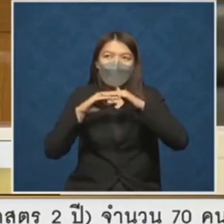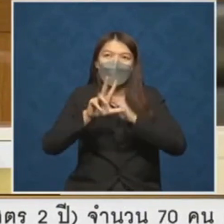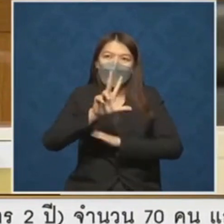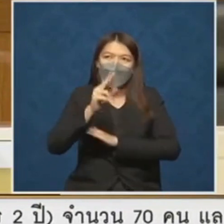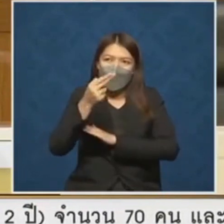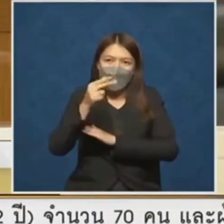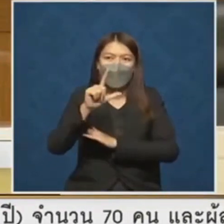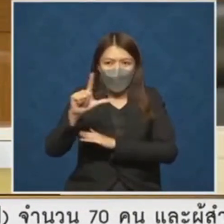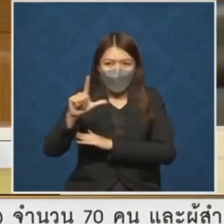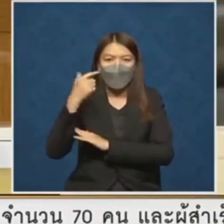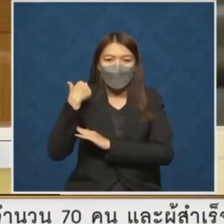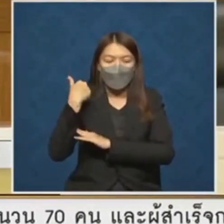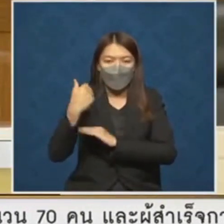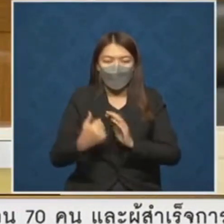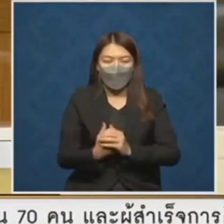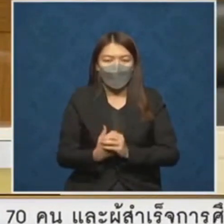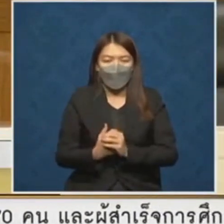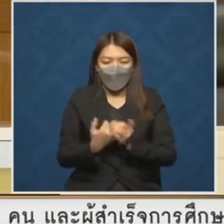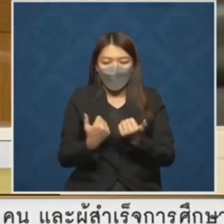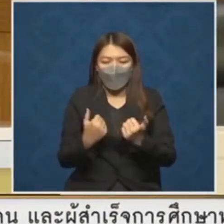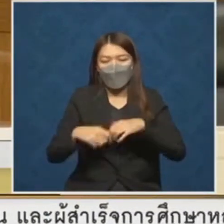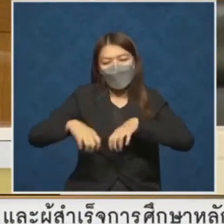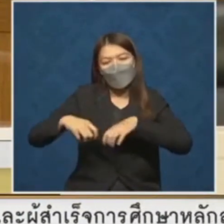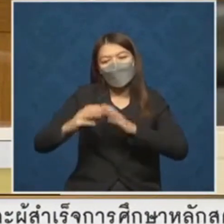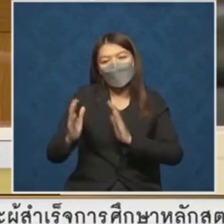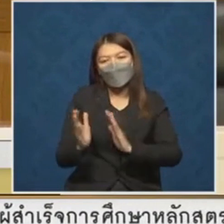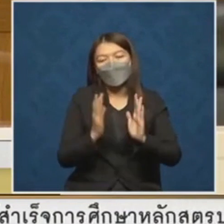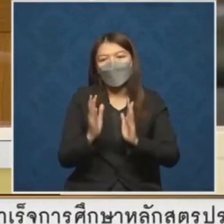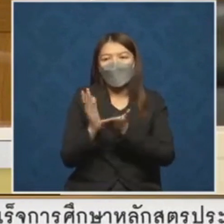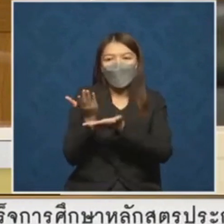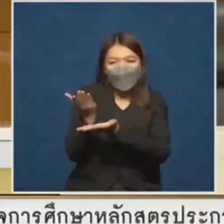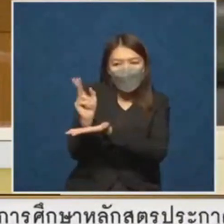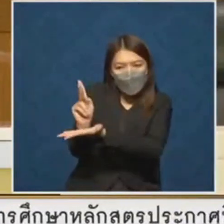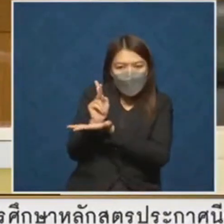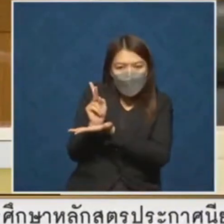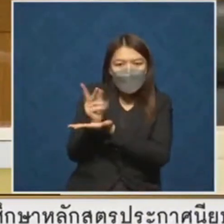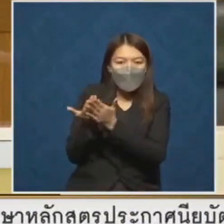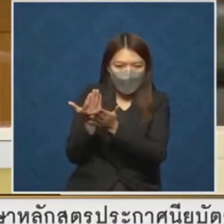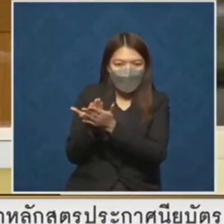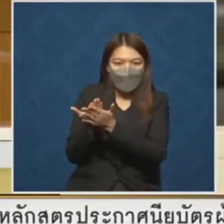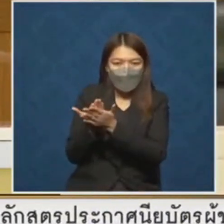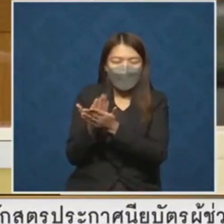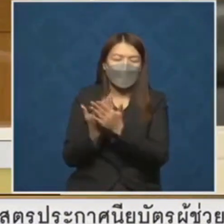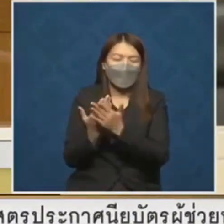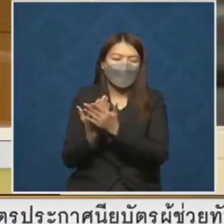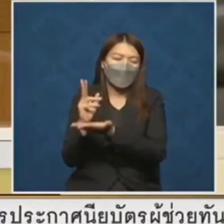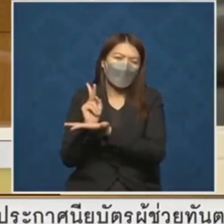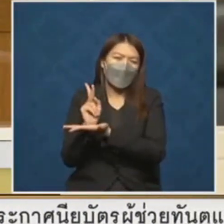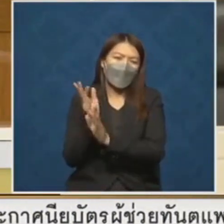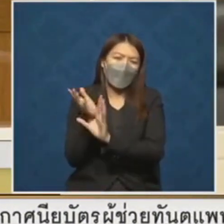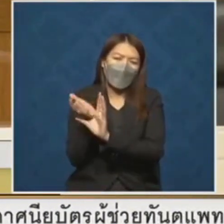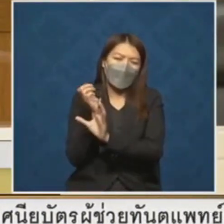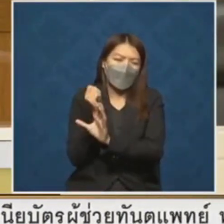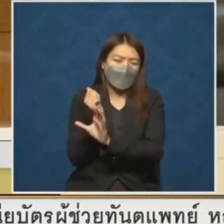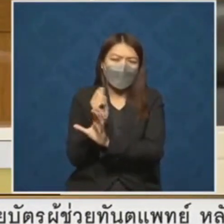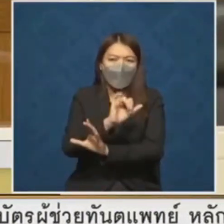ทางด้านผเอกประยตเถนัปทางกณระณโบาพลังานสั่งการให้พิจุรณามาตรการช่วยเหลือลดการนำเข้า LPG ทมีราคาแงและกใช